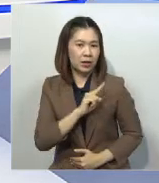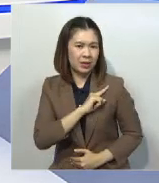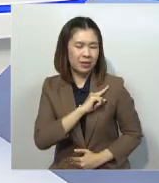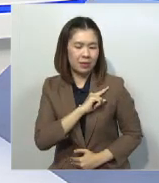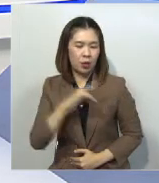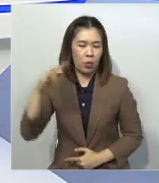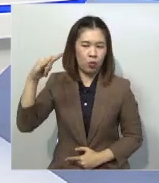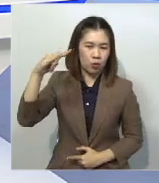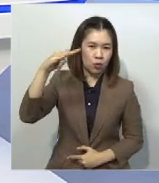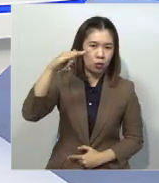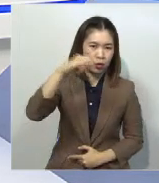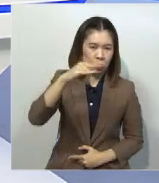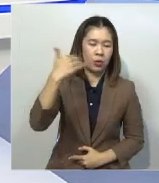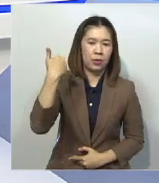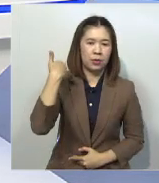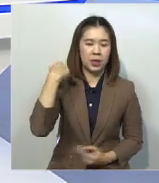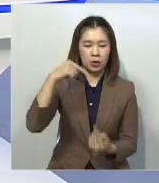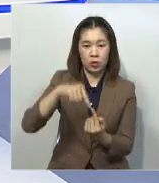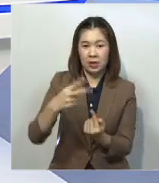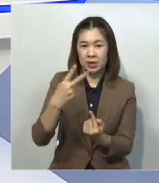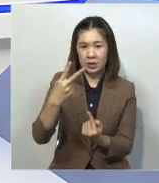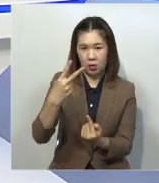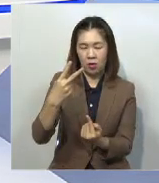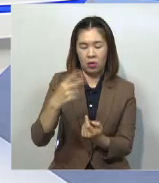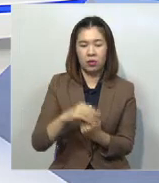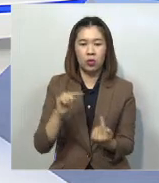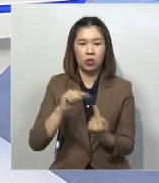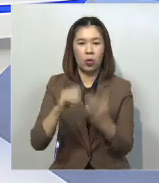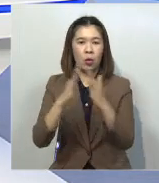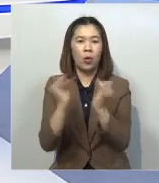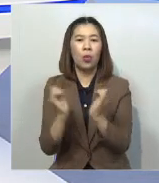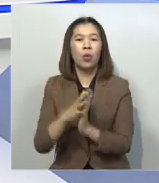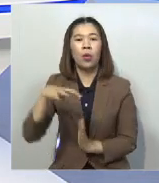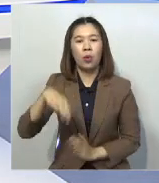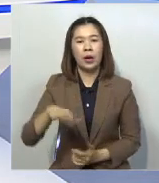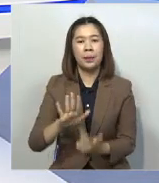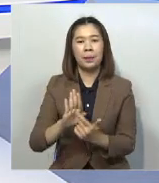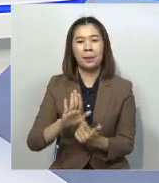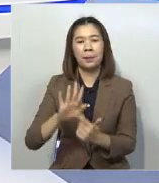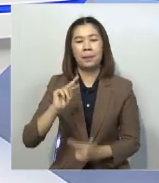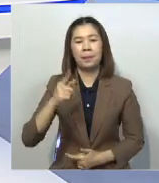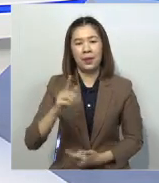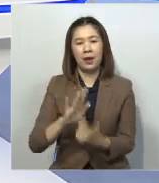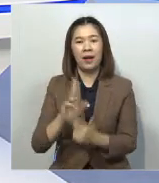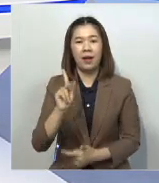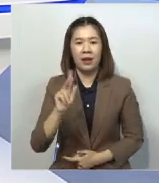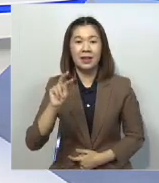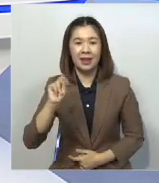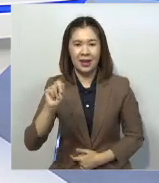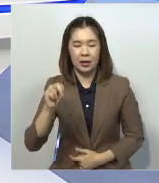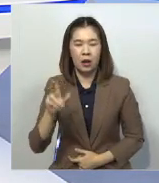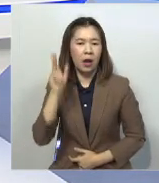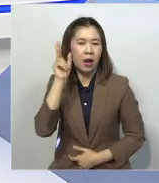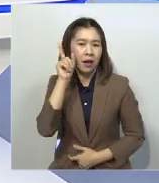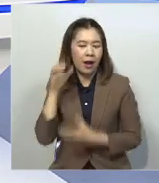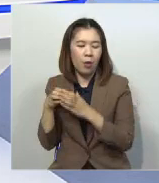นขึ้นไปบินนะคะนั่นก็คือที่จุดที่2เป็นฐานบินบริเวณวัดพระศรีมหาธาตุบางเขนทีมข่าวของเราลงพื้นที่ไปติดตามม